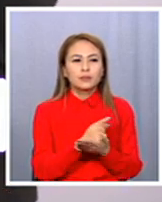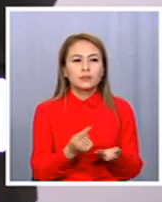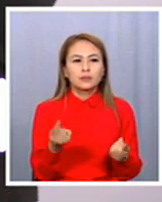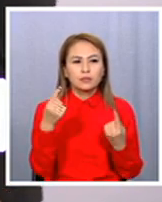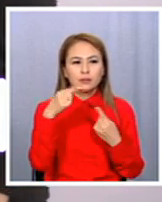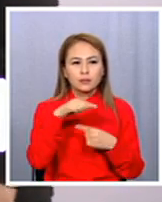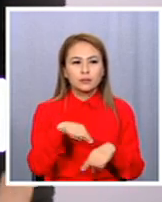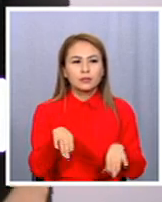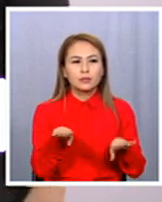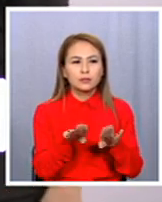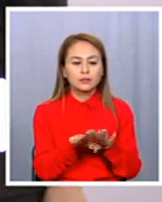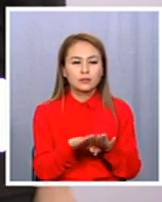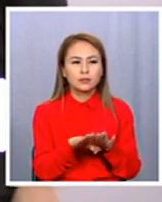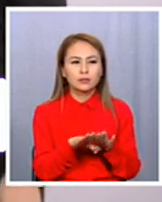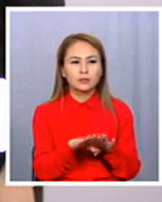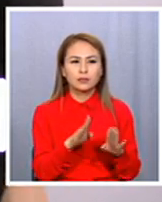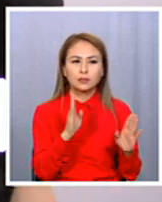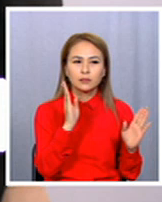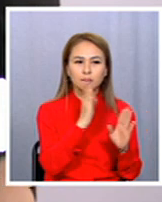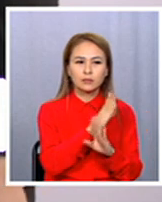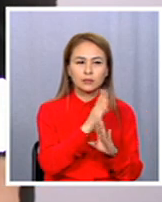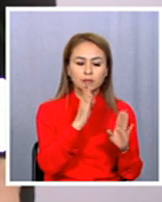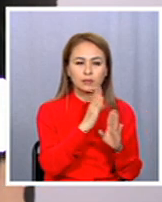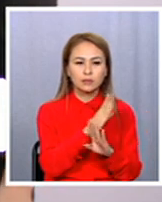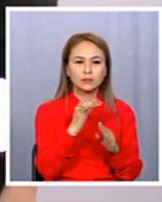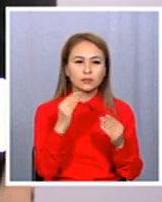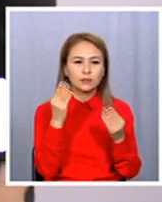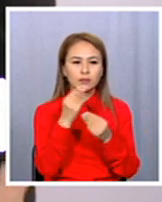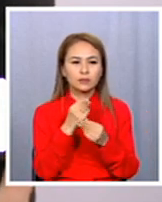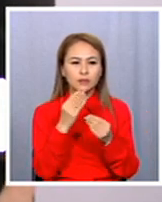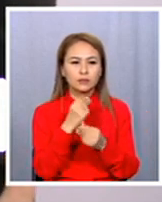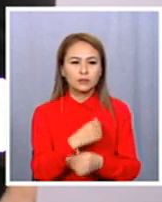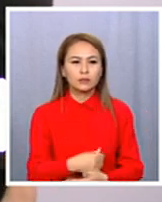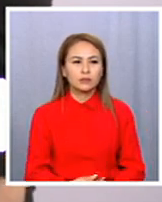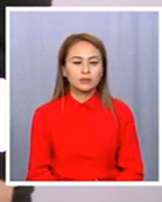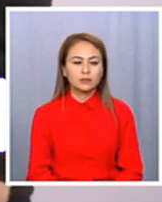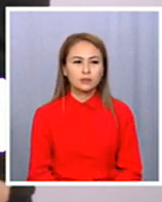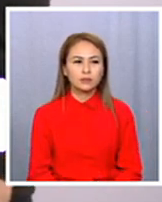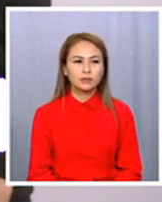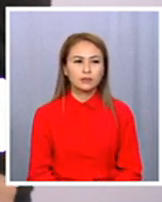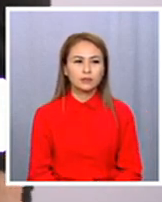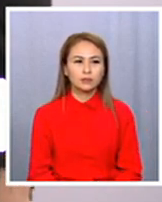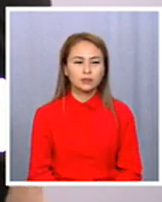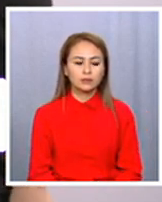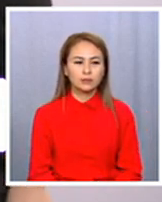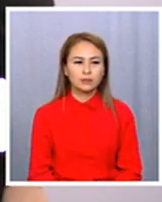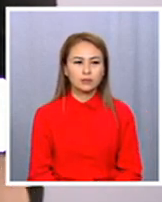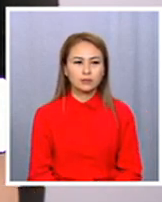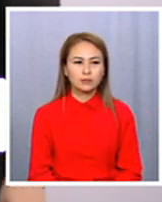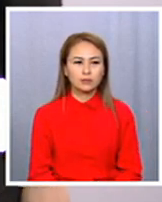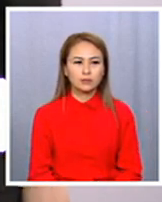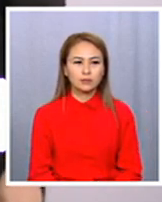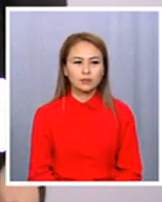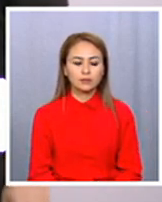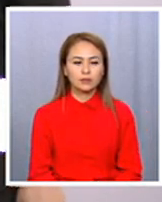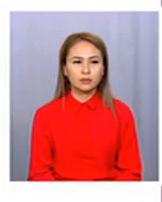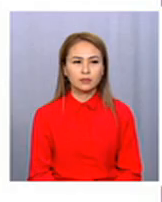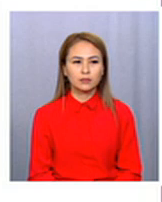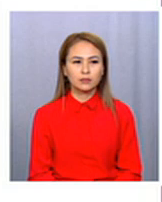суреттеріне сәйкестендіріңіз дейді. Яғни табиғи экожүйе қайсысы және жасанды экожүйе